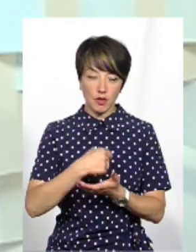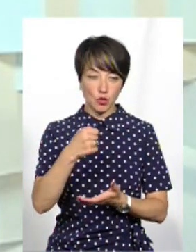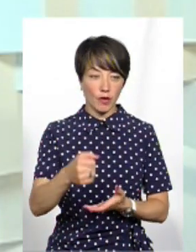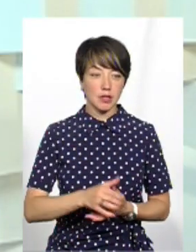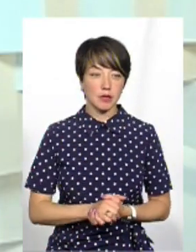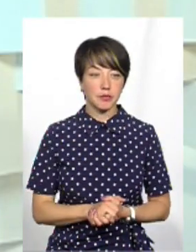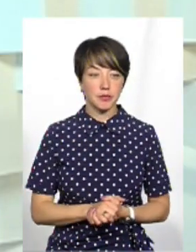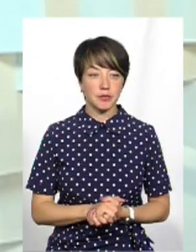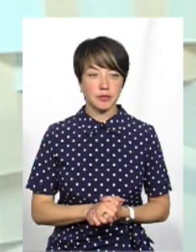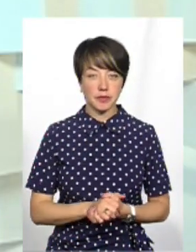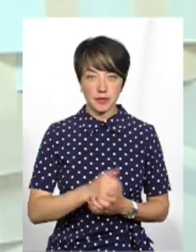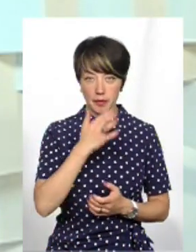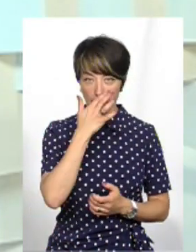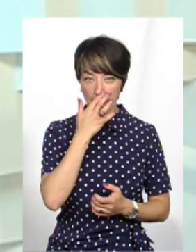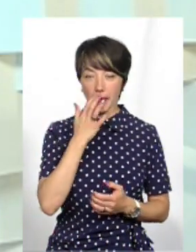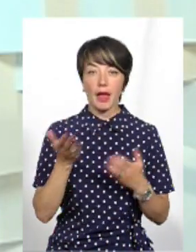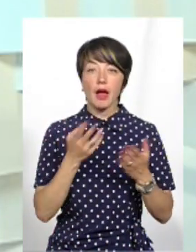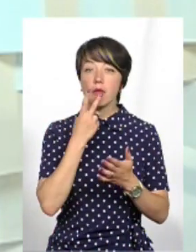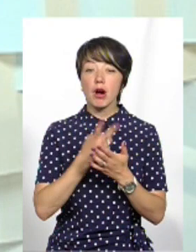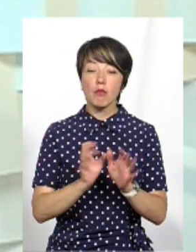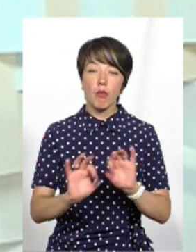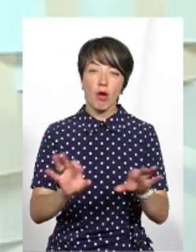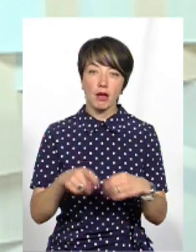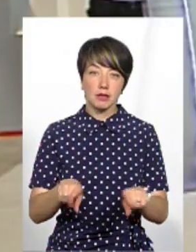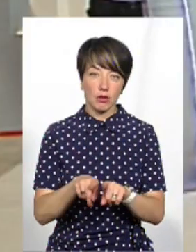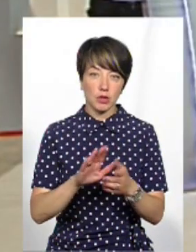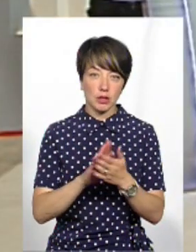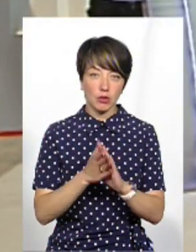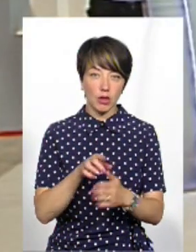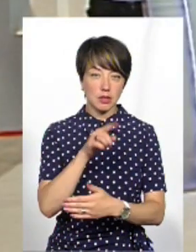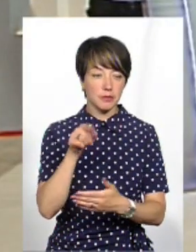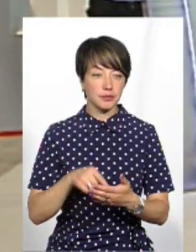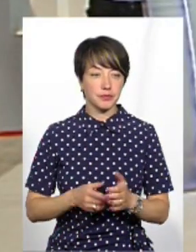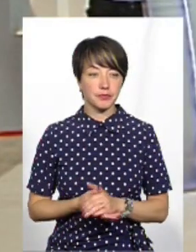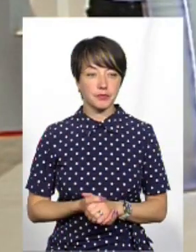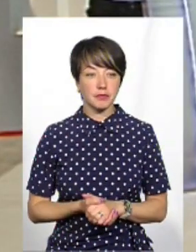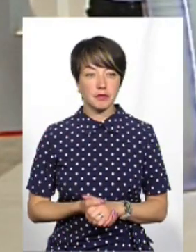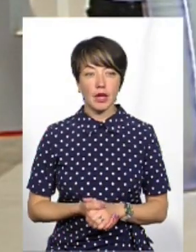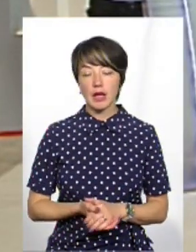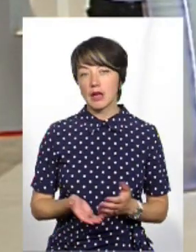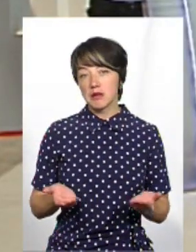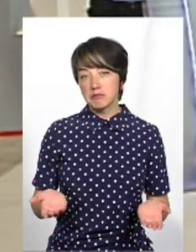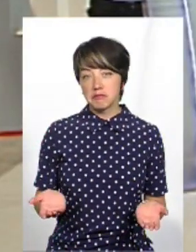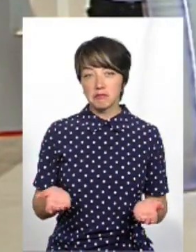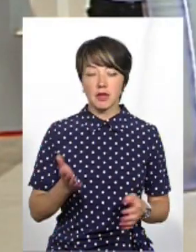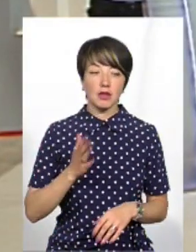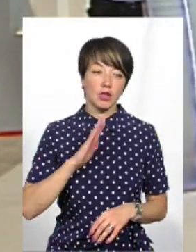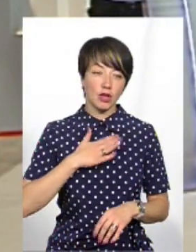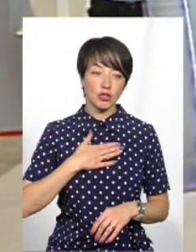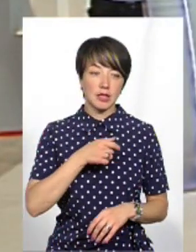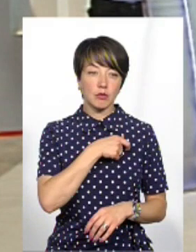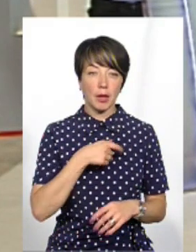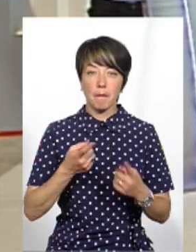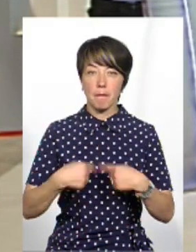самовисуванцем. Яким бачите пояснення такої ситуації, пане Олеже? Ну, для наших депутатів